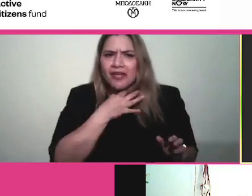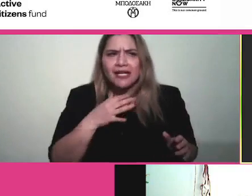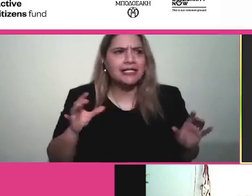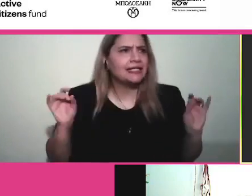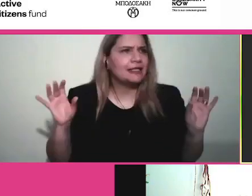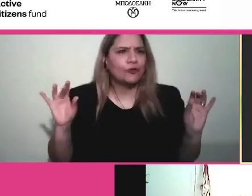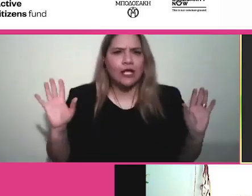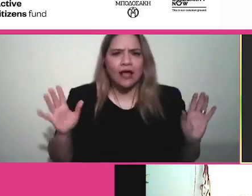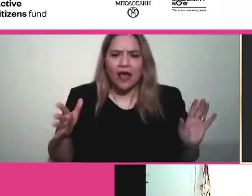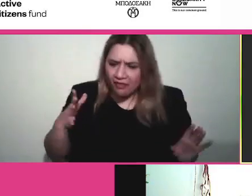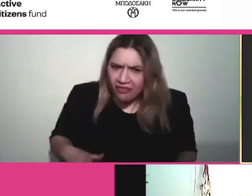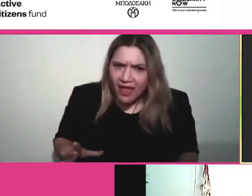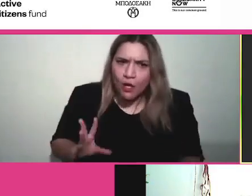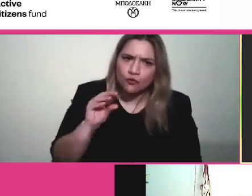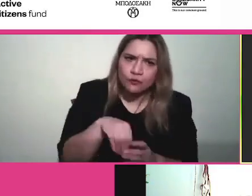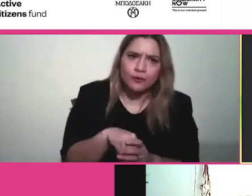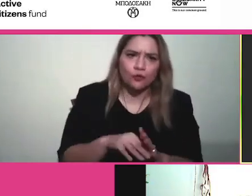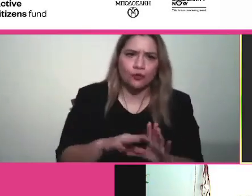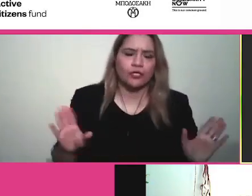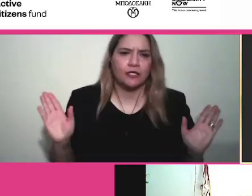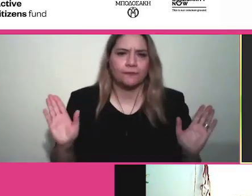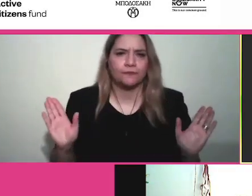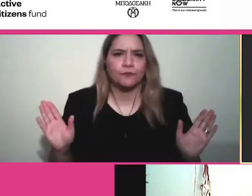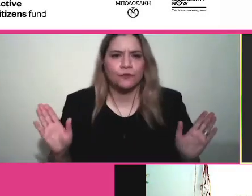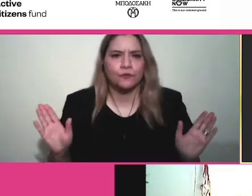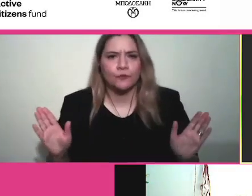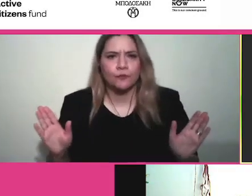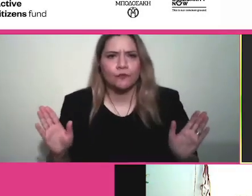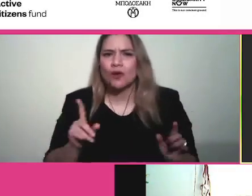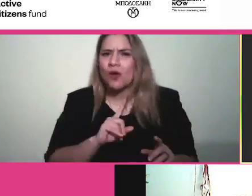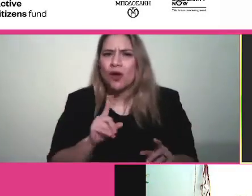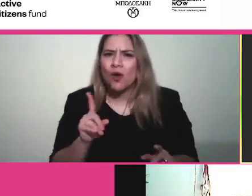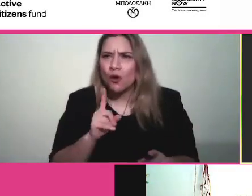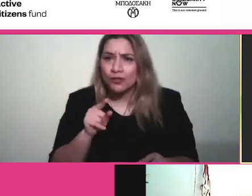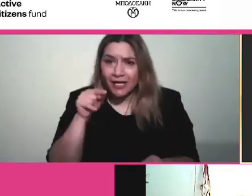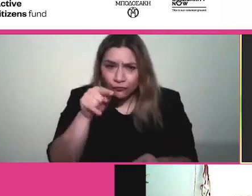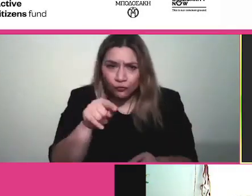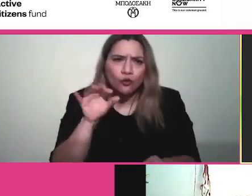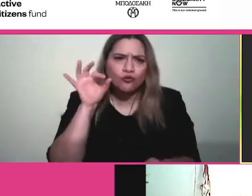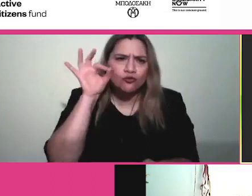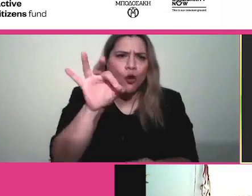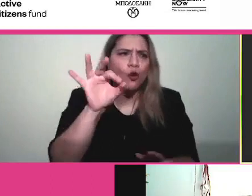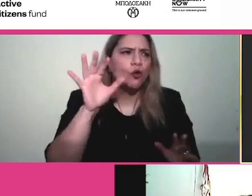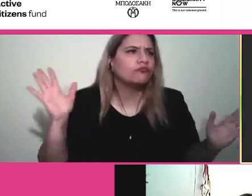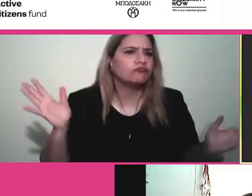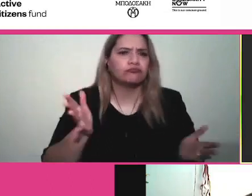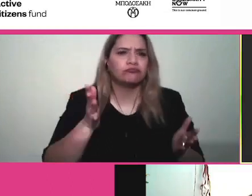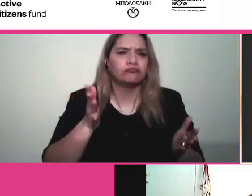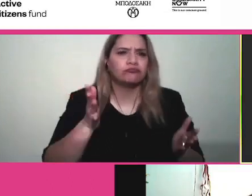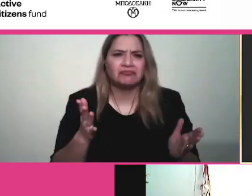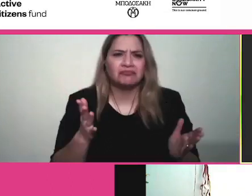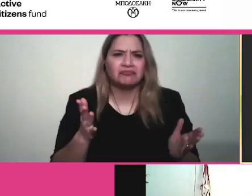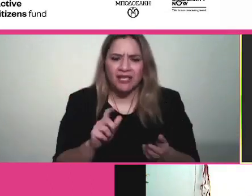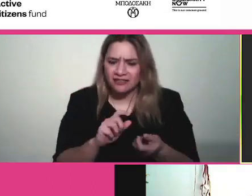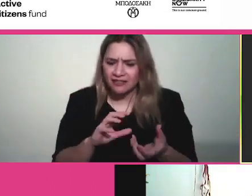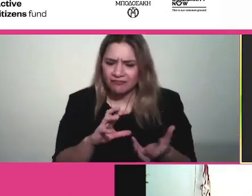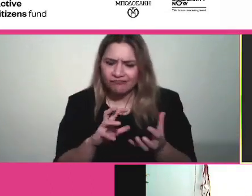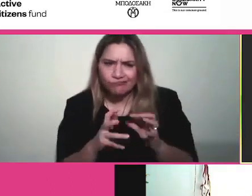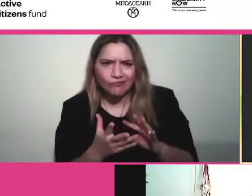θέλουν. Να μην δίνεται στα παιδιά το ότι πας για κάτι το οποίο διαστρεβλωμένο και σε μας